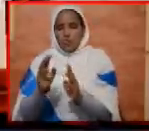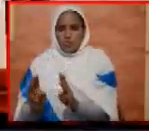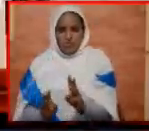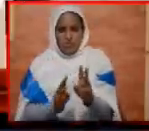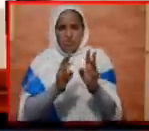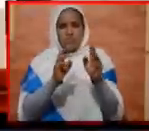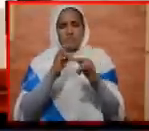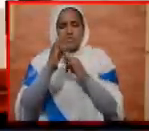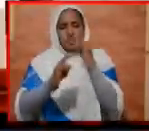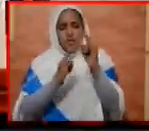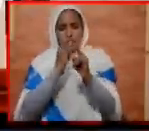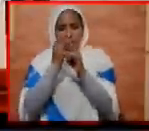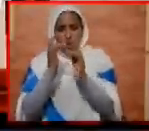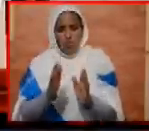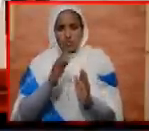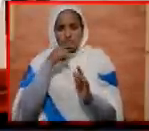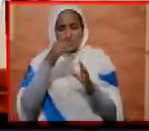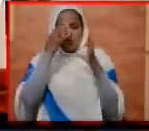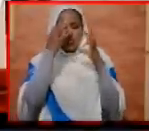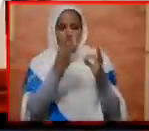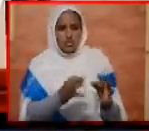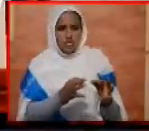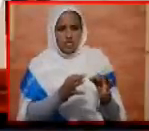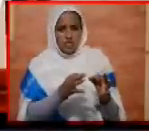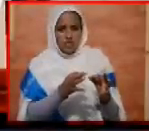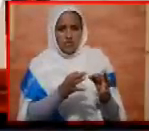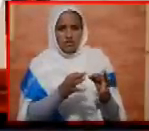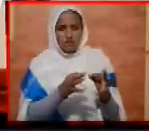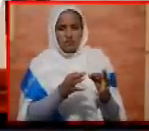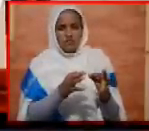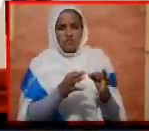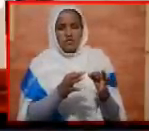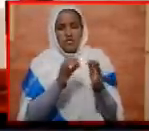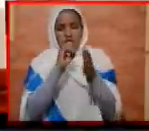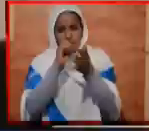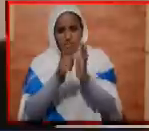በዘመናዊ መልክ በዘመናዊ ስንል የተወሰነ